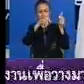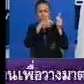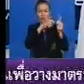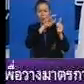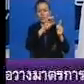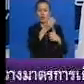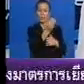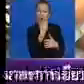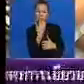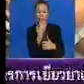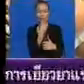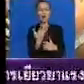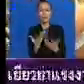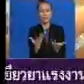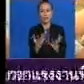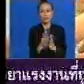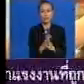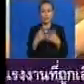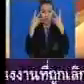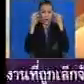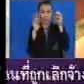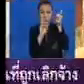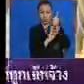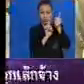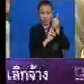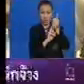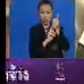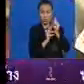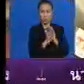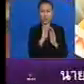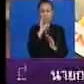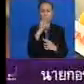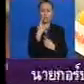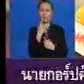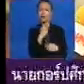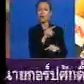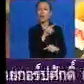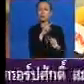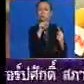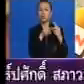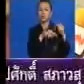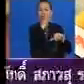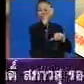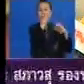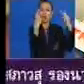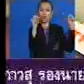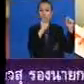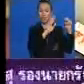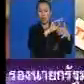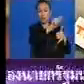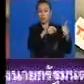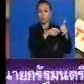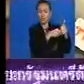ไทยกัมพูชาค่ะนายสุเทพเทกสุบรรณรองนายกรัฐมนตรีด้านความมั่นคงไม่ขอตอบโต้กรณีที่สมเด็จฮุนเซ็นนายกรัฐมนตรี